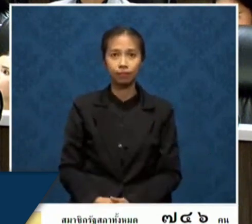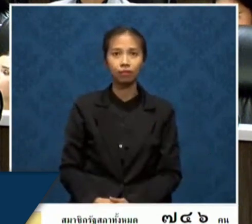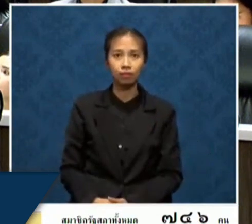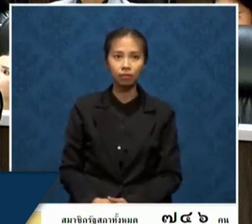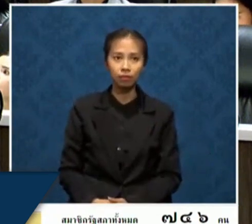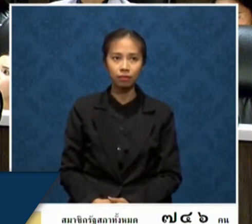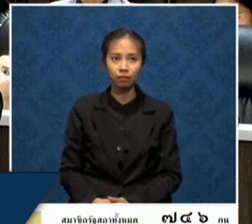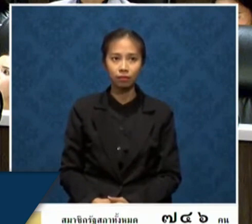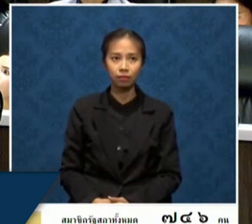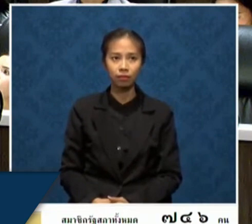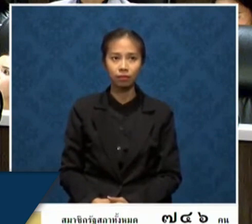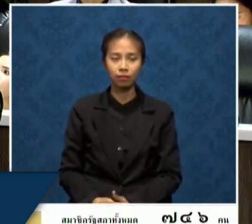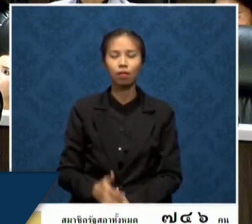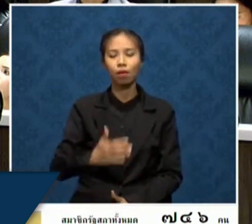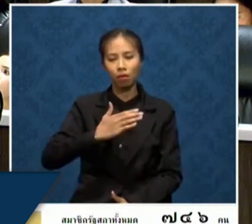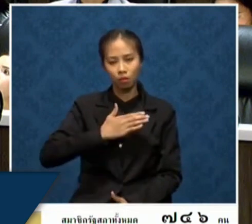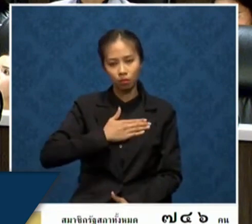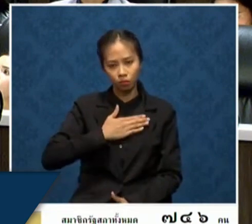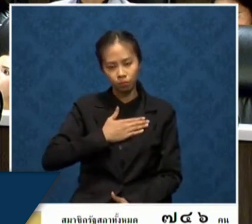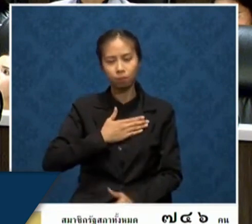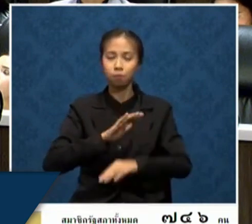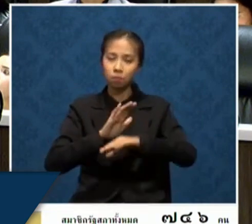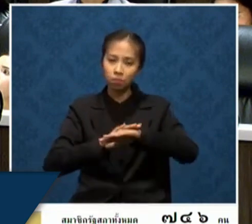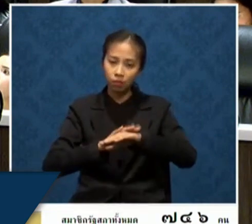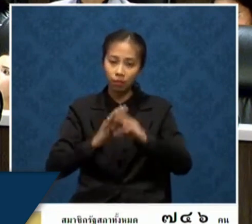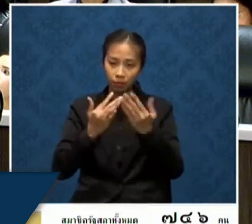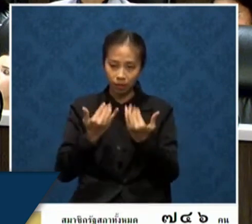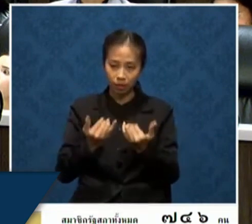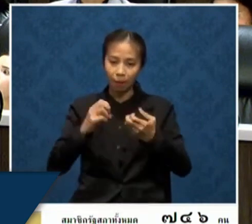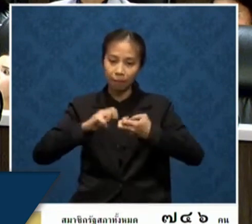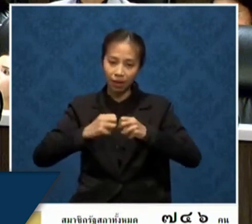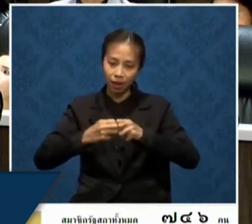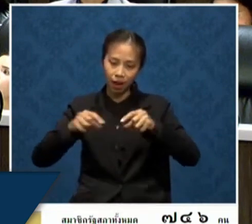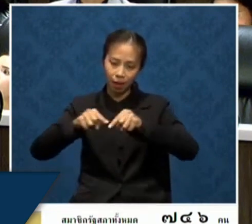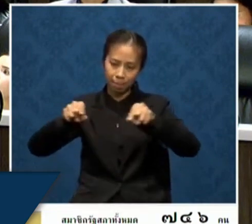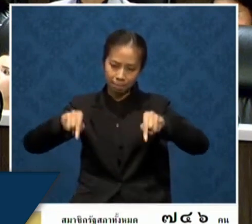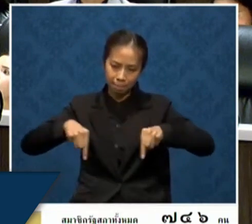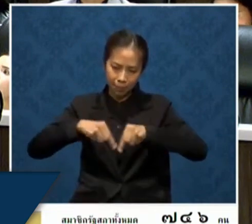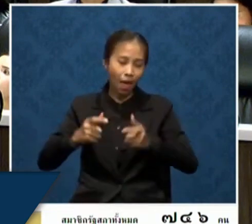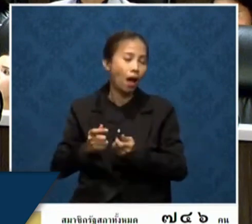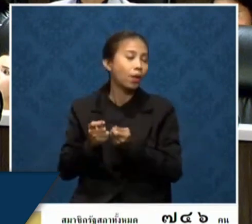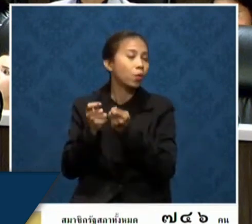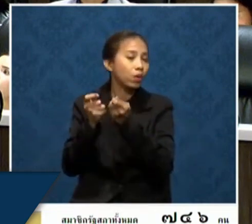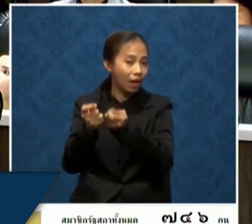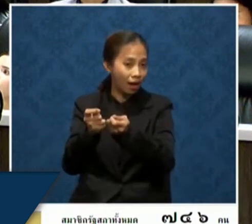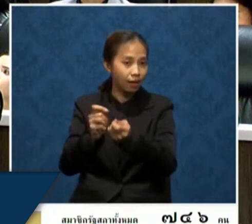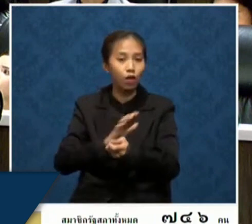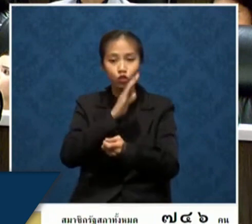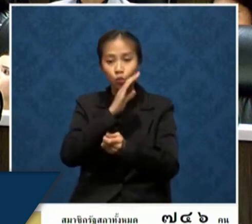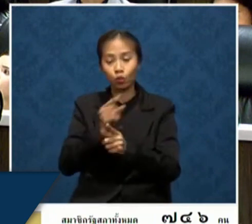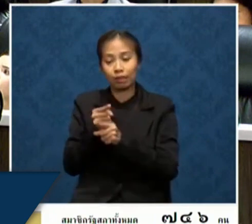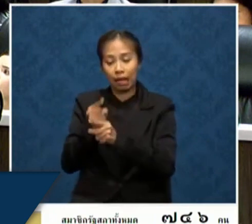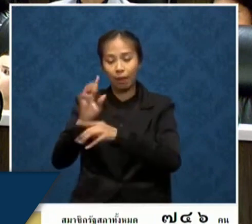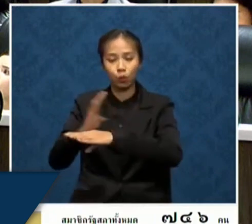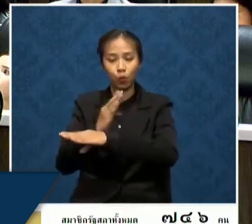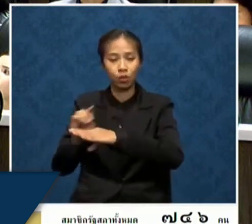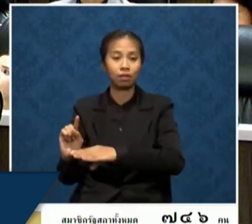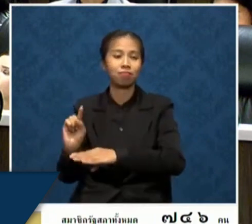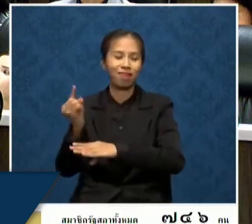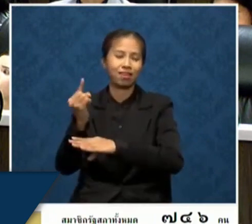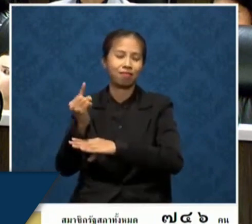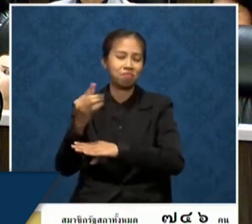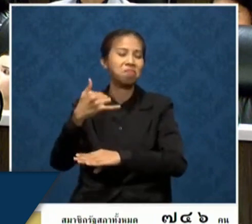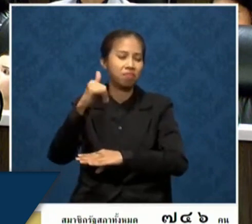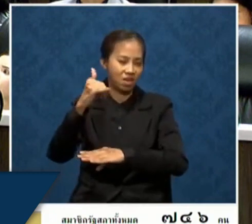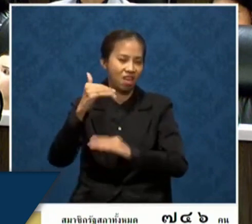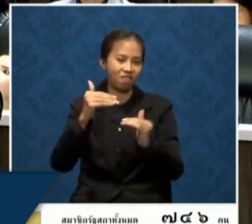างไรก็ตามผมต้องขอท้วงติงว่าการแก้ปัญหาเช่นเรื่องใบอนุญาตต่างๆหากทำในรูปแบบเขตธุรกิจใหม่เสี่ยงสร้างความเหลื่อมล้